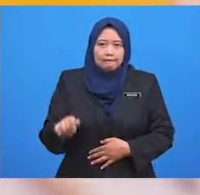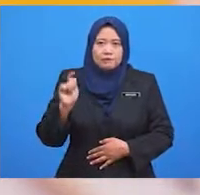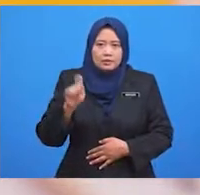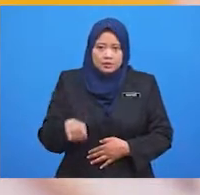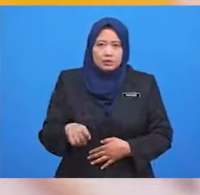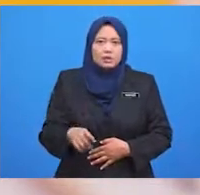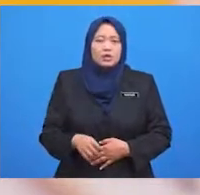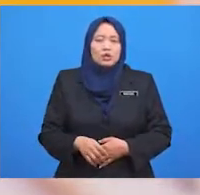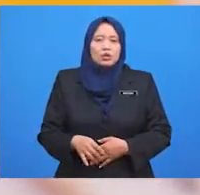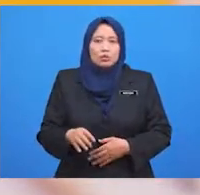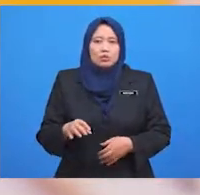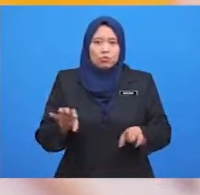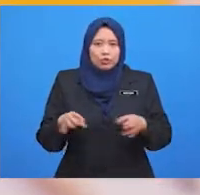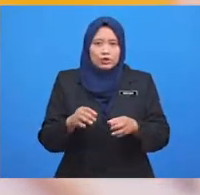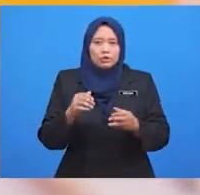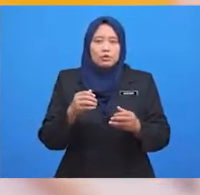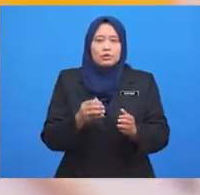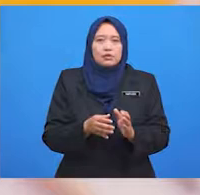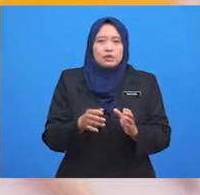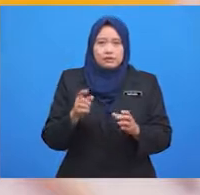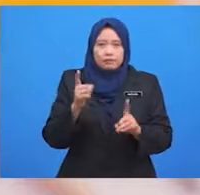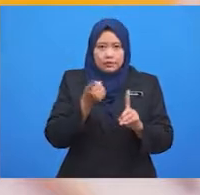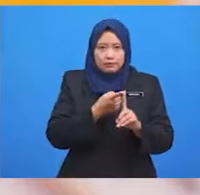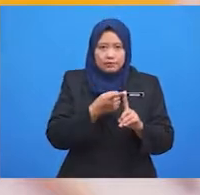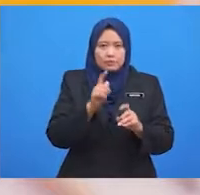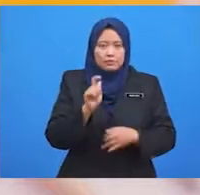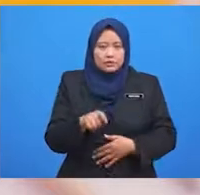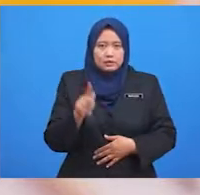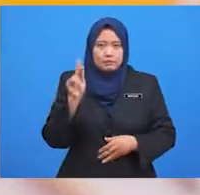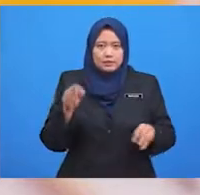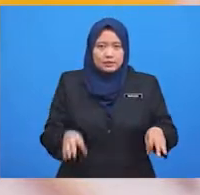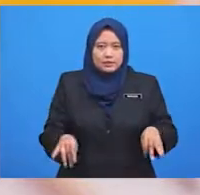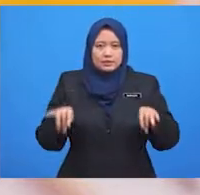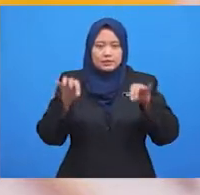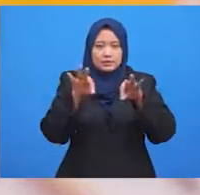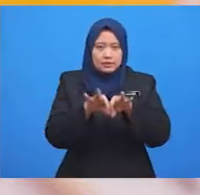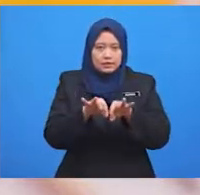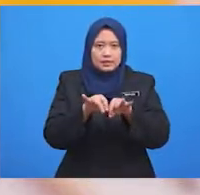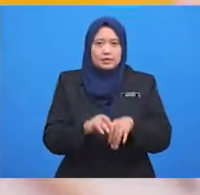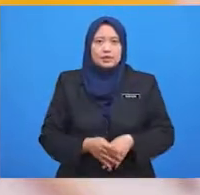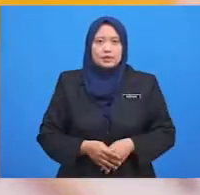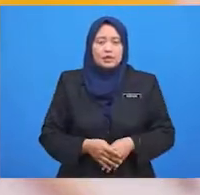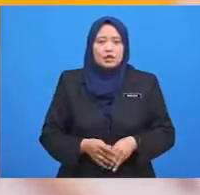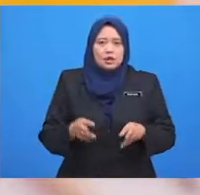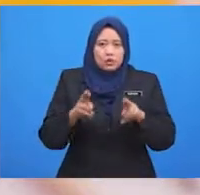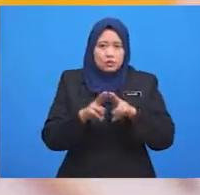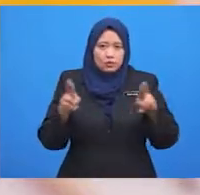rawatan adalah 1. Memastikan ruang salon dalam keadaan selesa dan